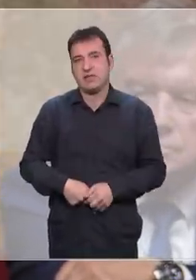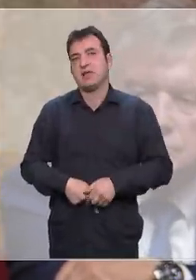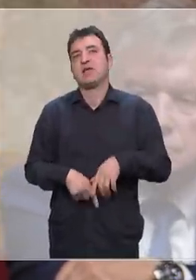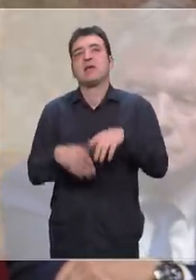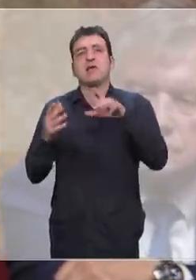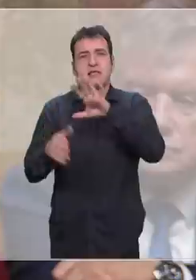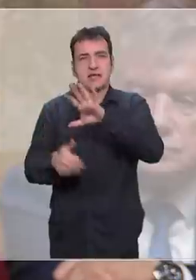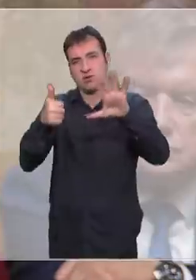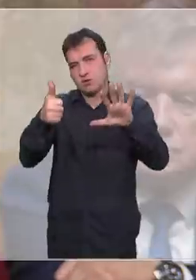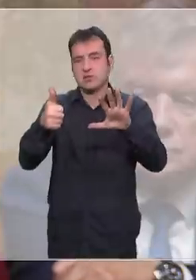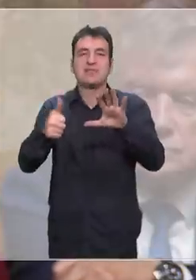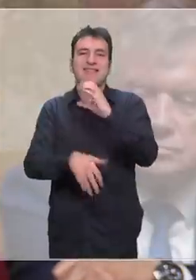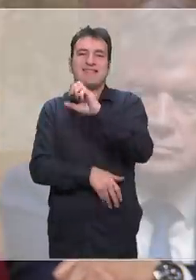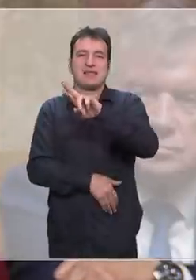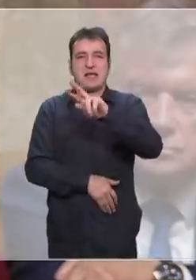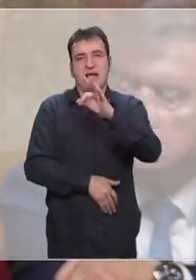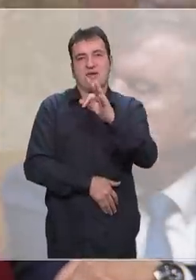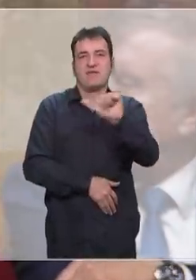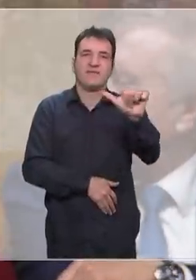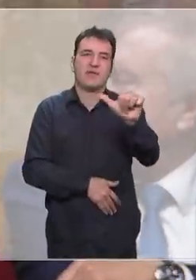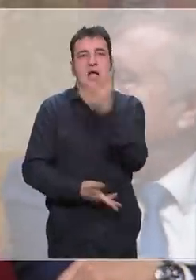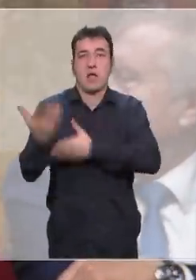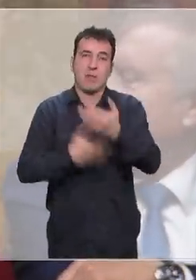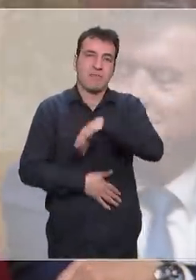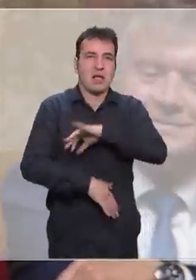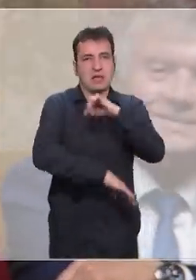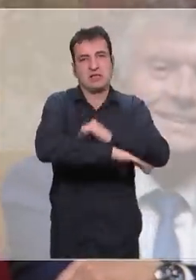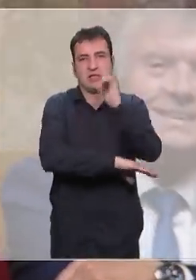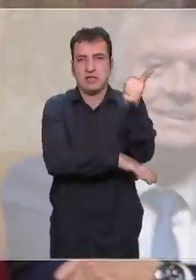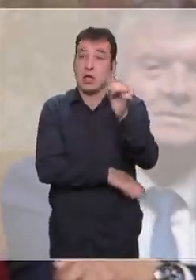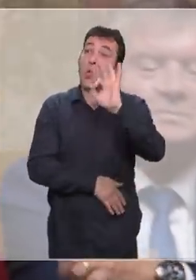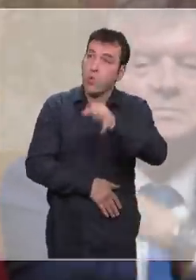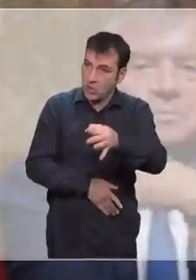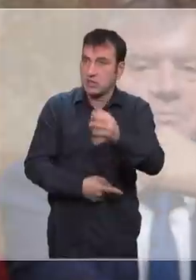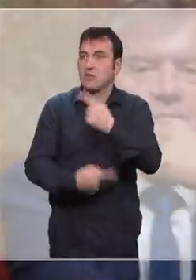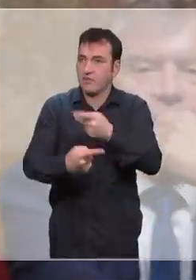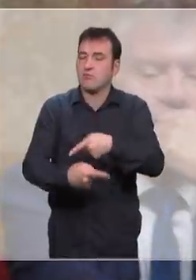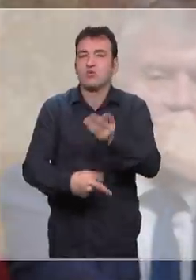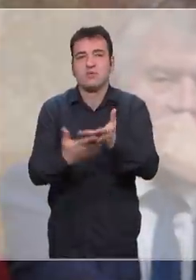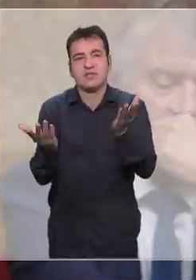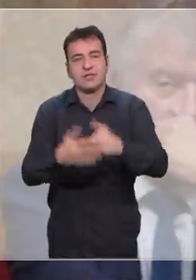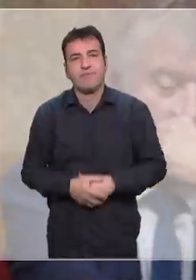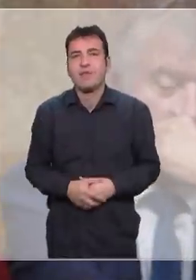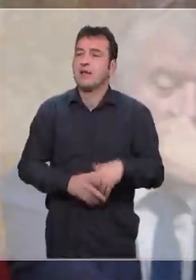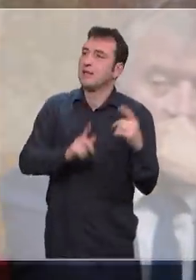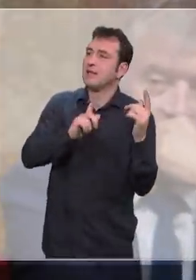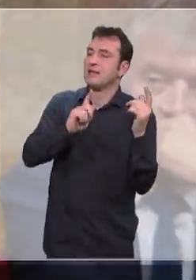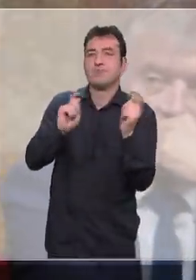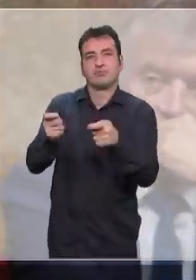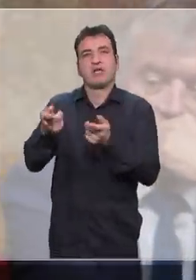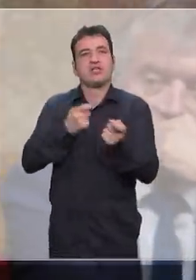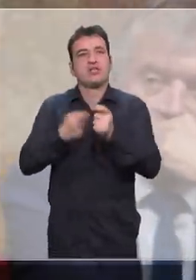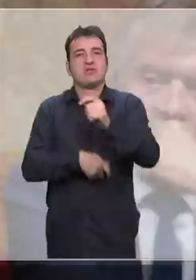par ce guichet unique. Oui à cette simplification. Confié à l'INPI, ce guichet deviendra obligatoire à compter du 1er janvier